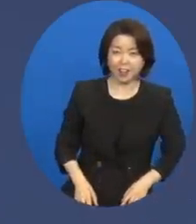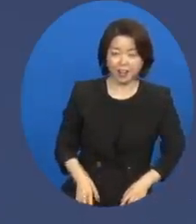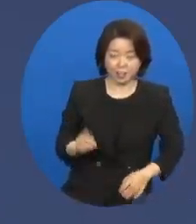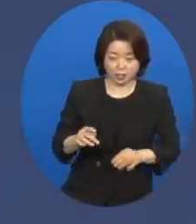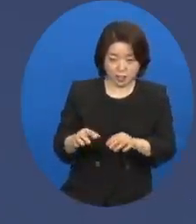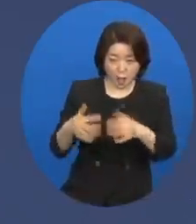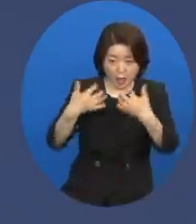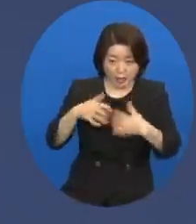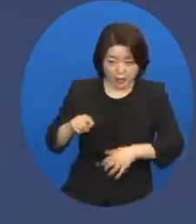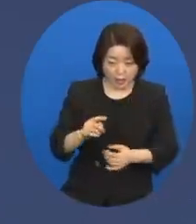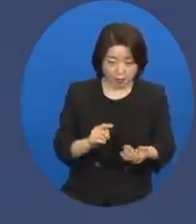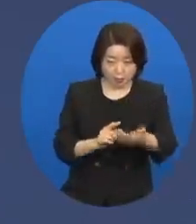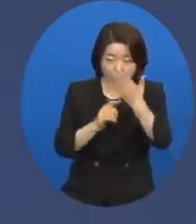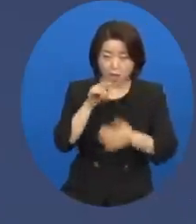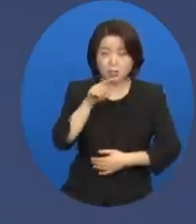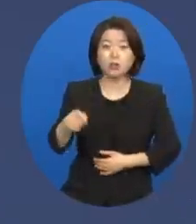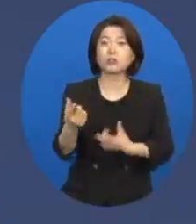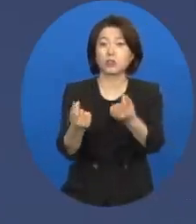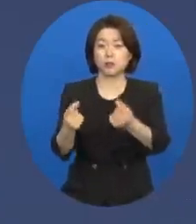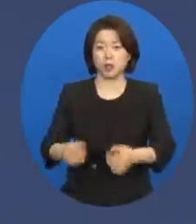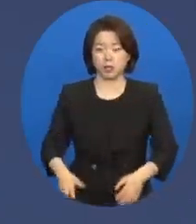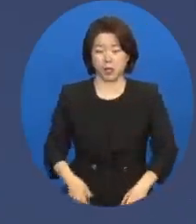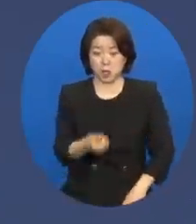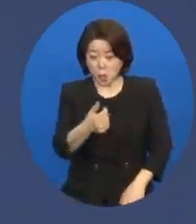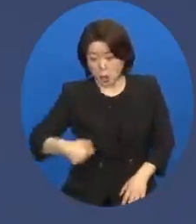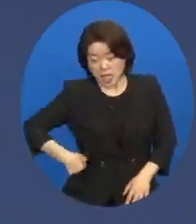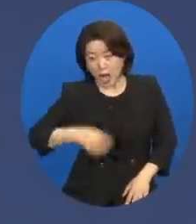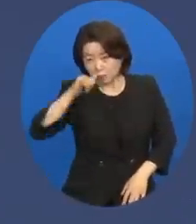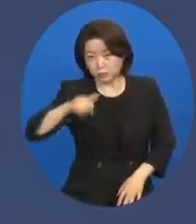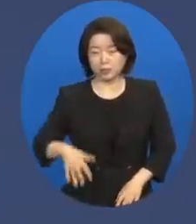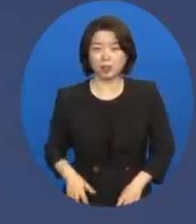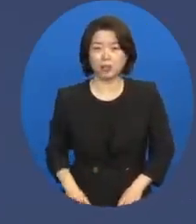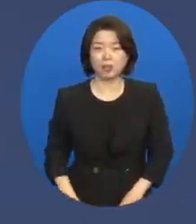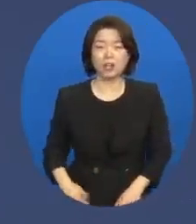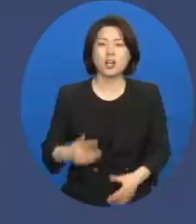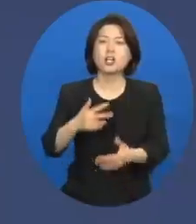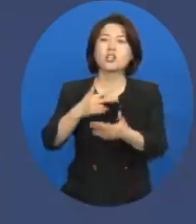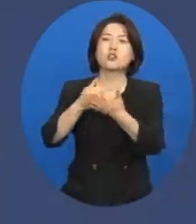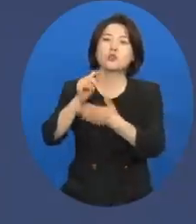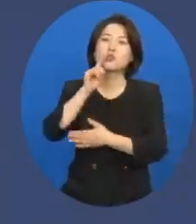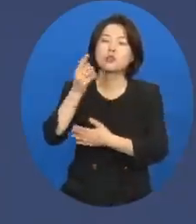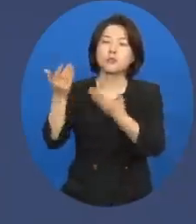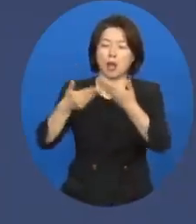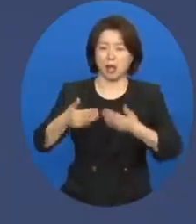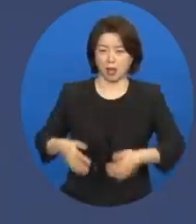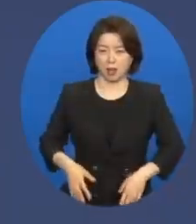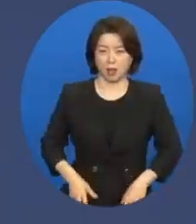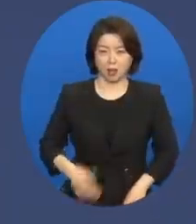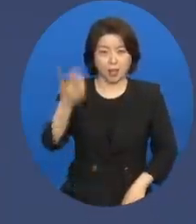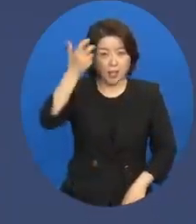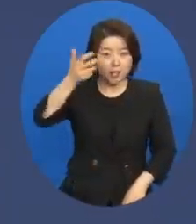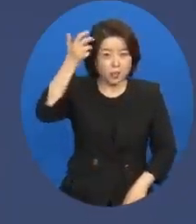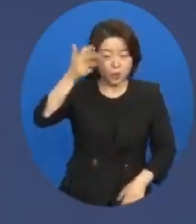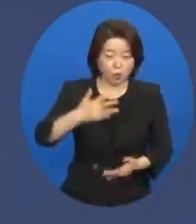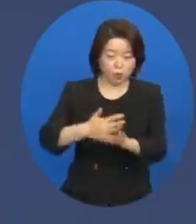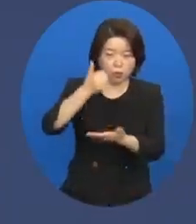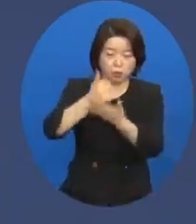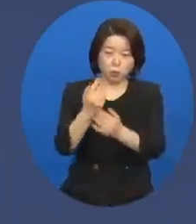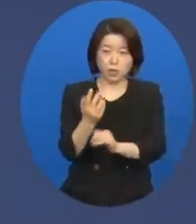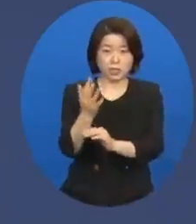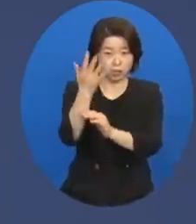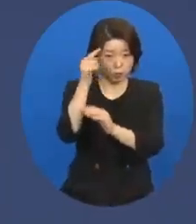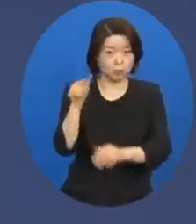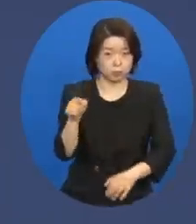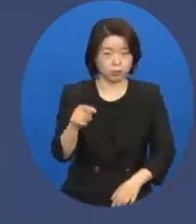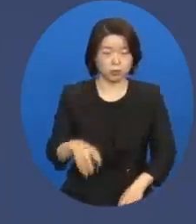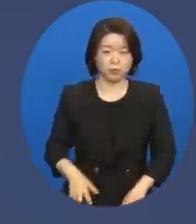아니에요. 주여 최소한의 양심이 있어서 주님 말하는 거예요. 영혼은 바로 우리의 여호와의 등불이라.